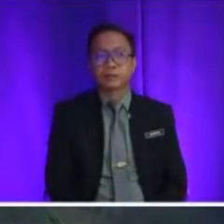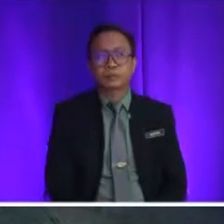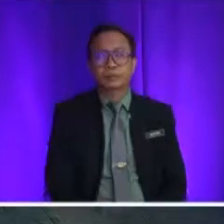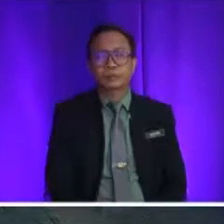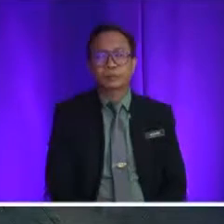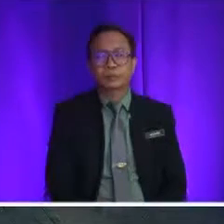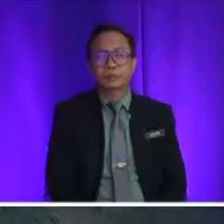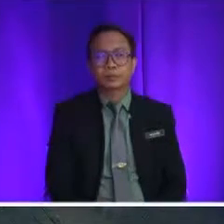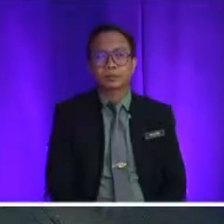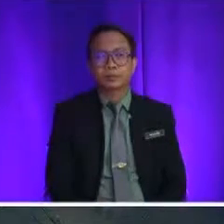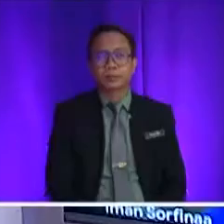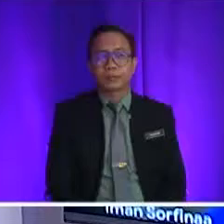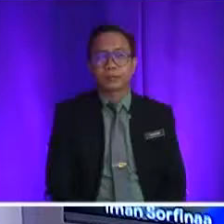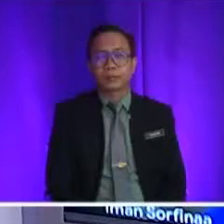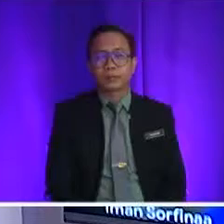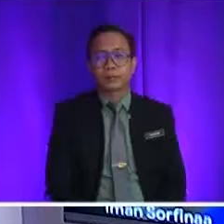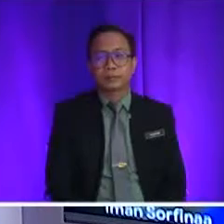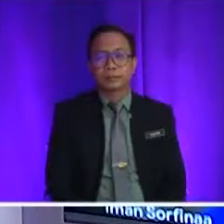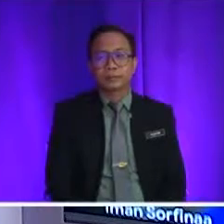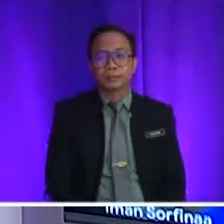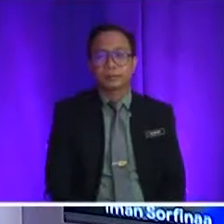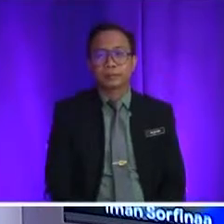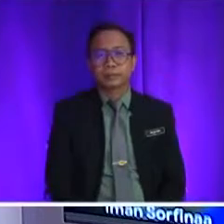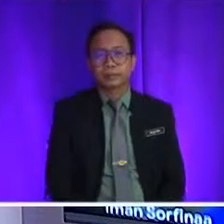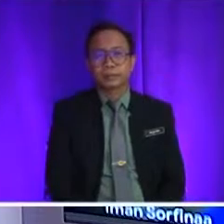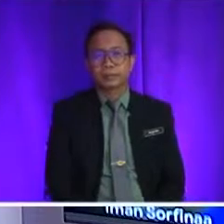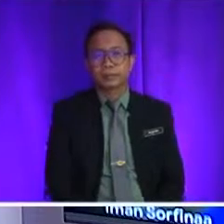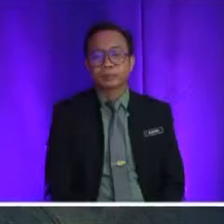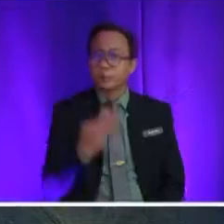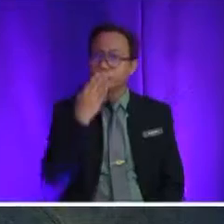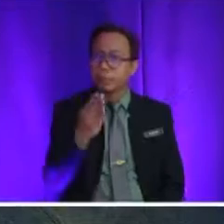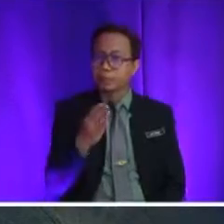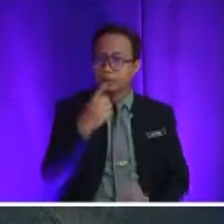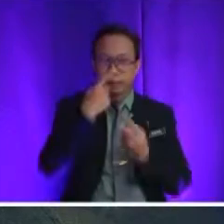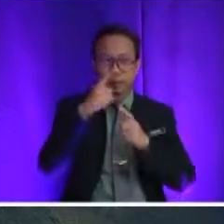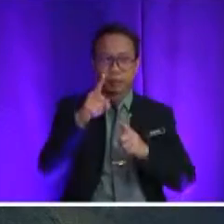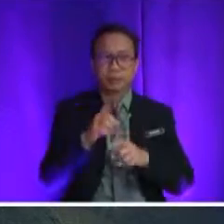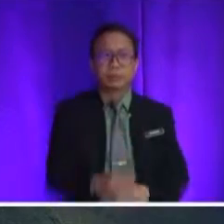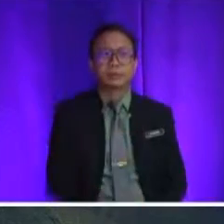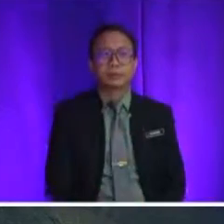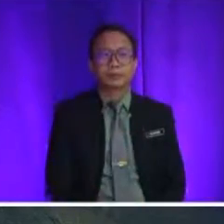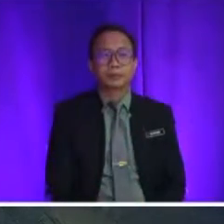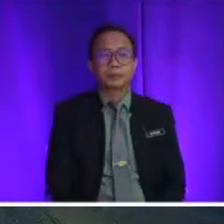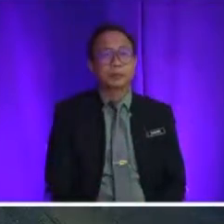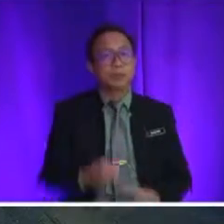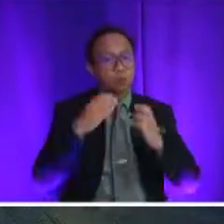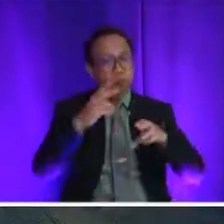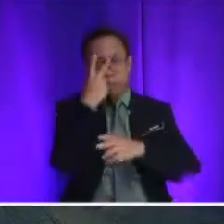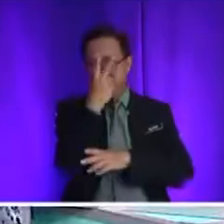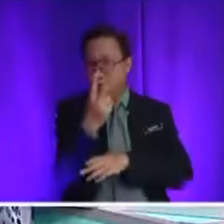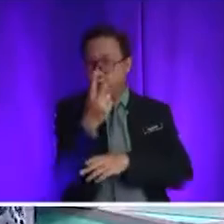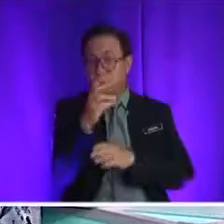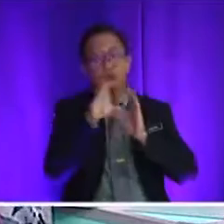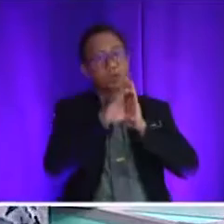syafika satu markah Oke terima kasih yang menjawab Indonesia Fika kita coba tengok